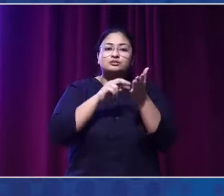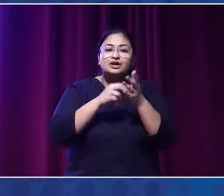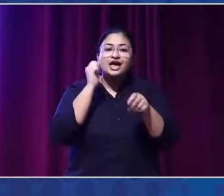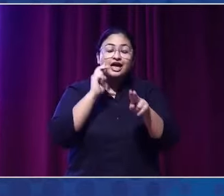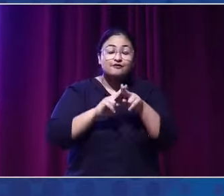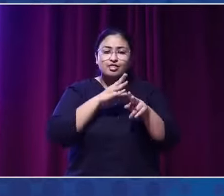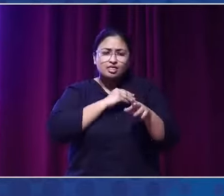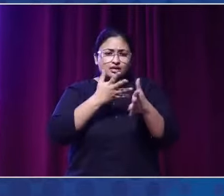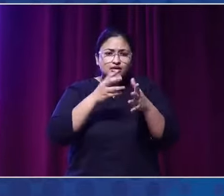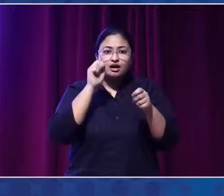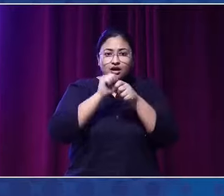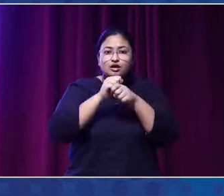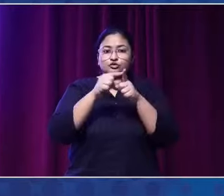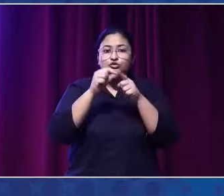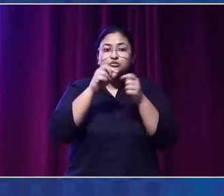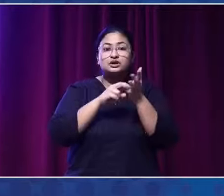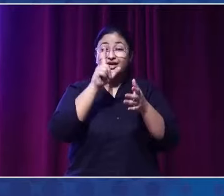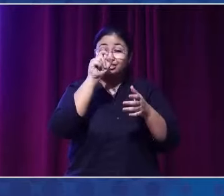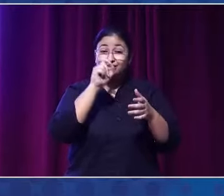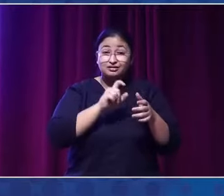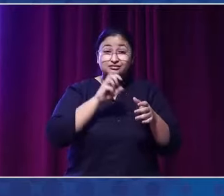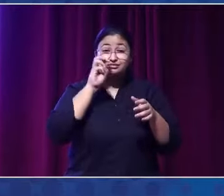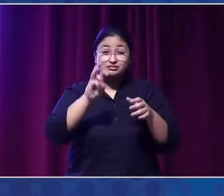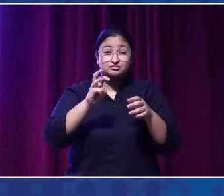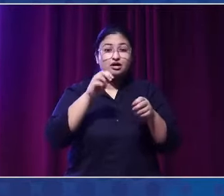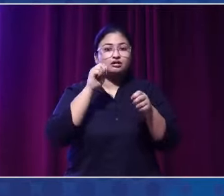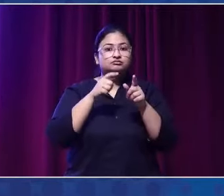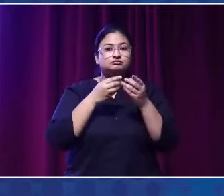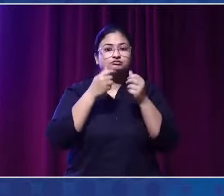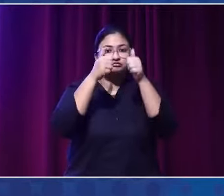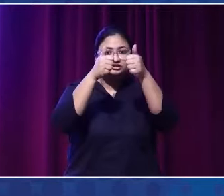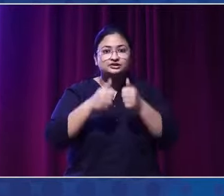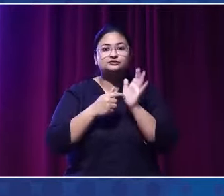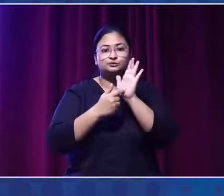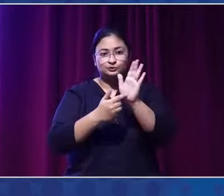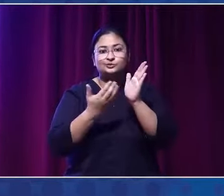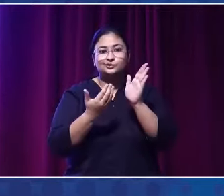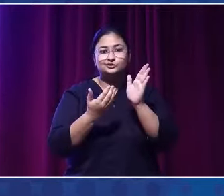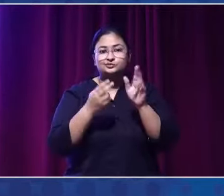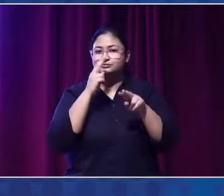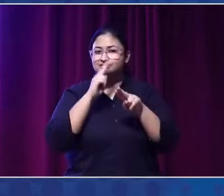ढीला होगा तो रिजल्ट नहीं आएगा. इट्स नॉट ए जोक अगेन. एंड